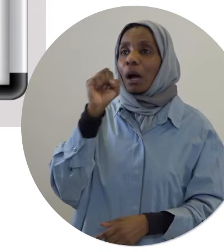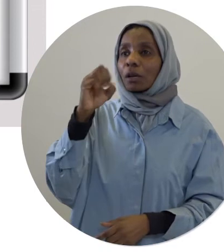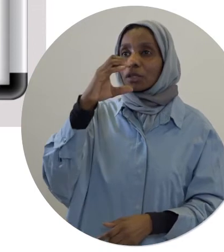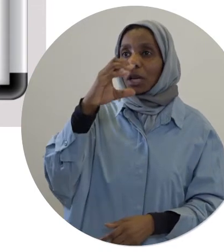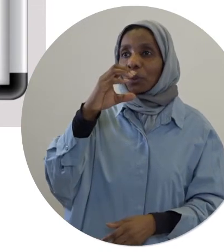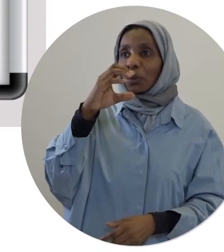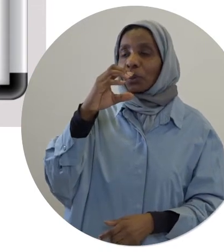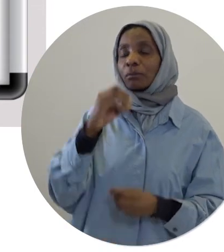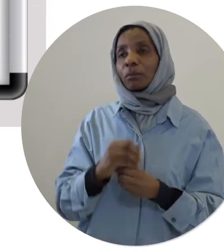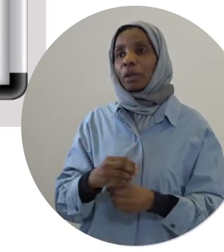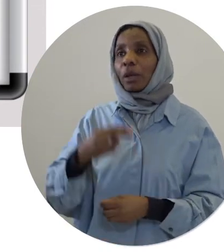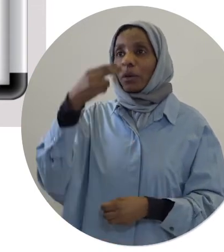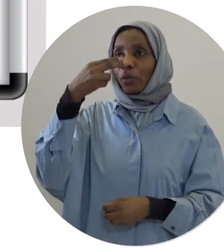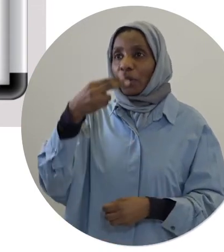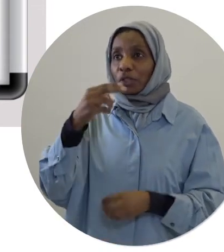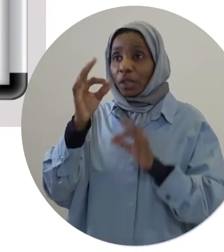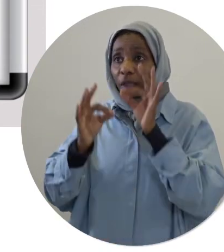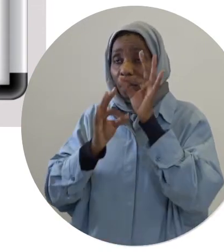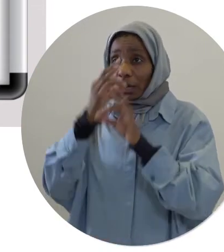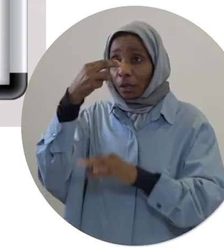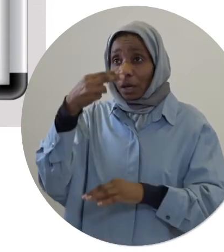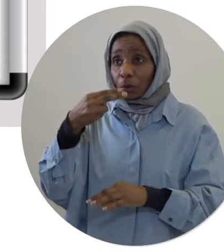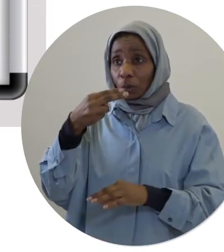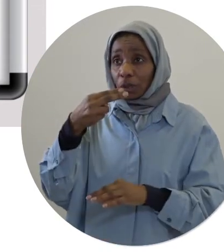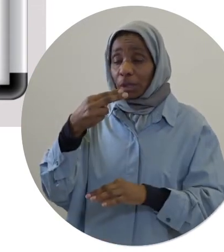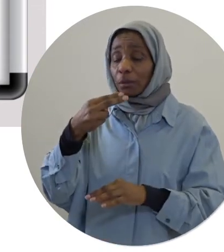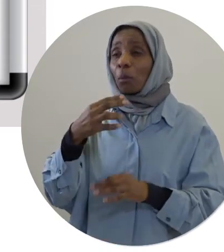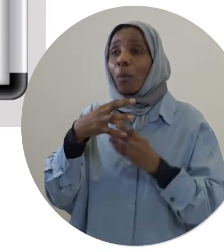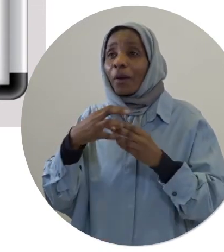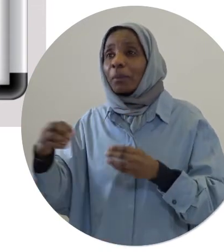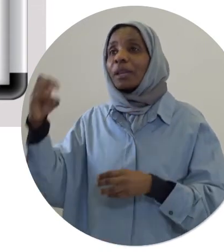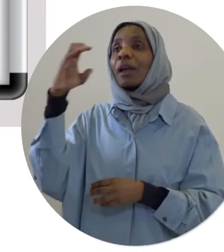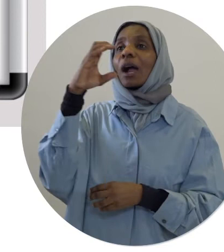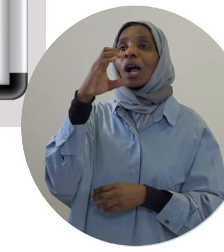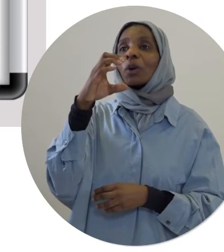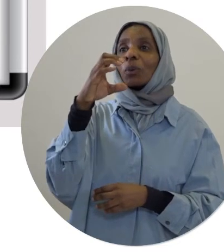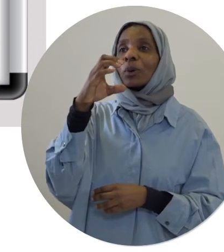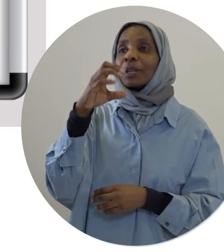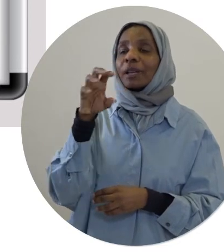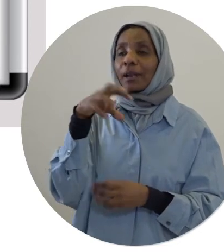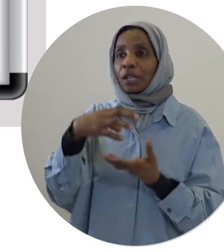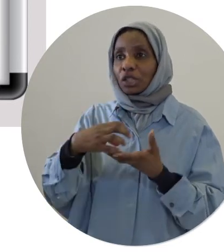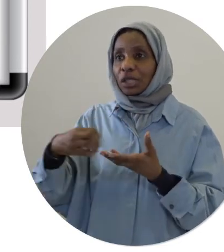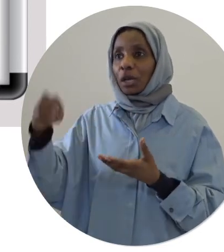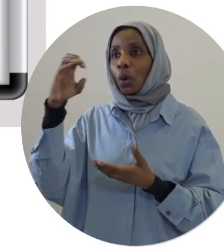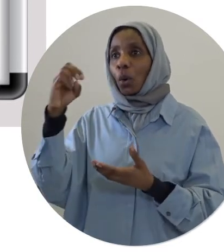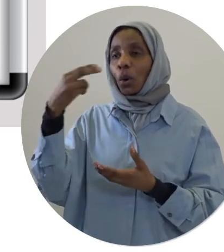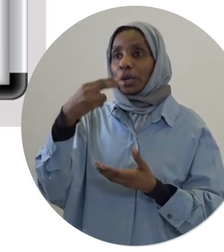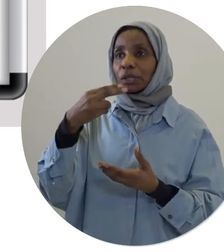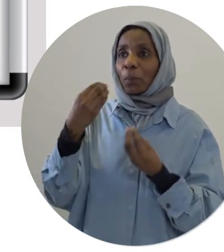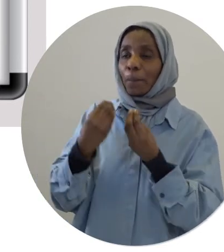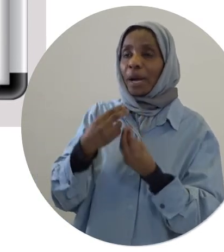الكربون وذرة هيدروجين من ذرة الكربون المجاورة لها، أي أننا سننتزع